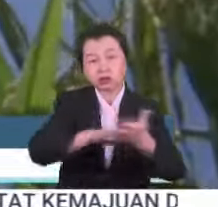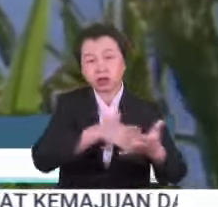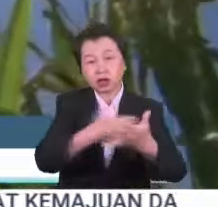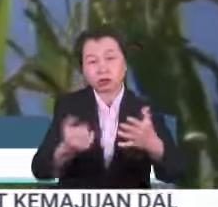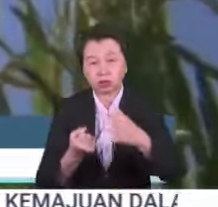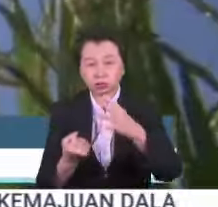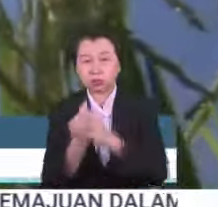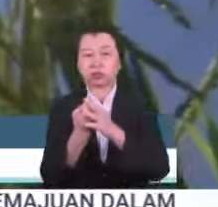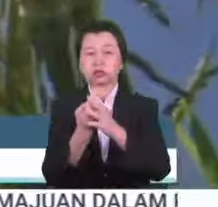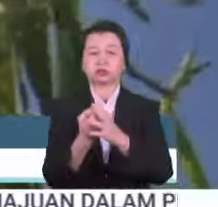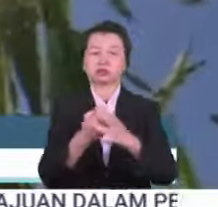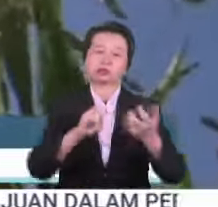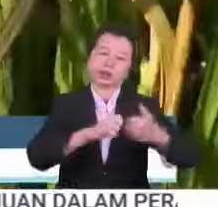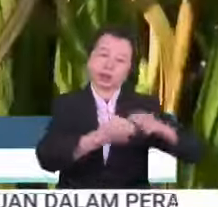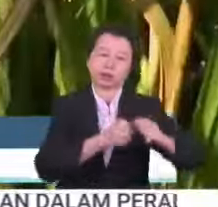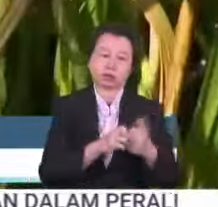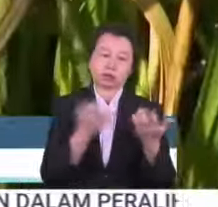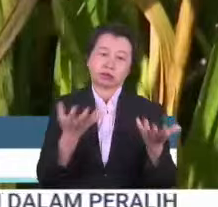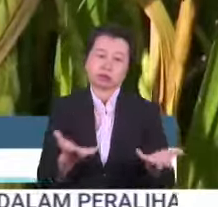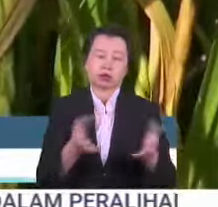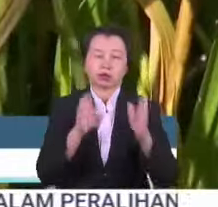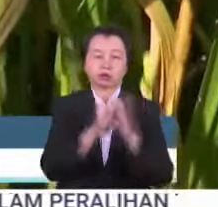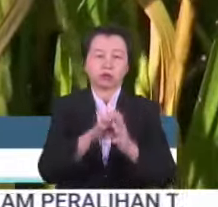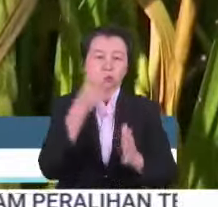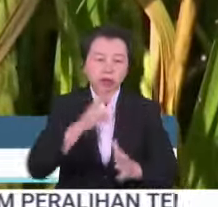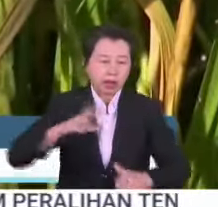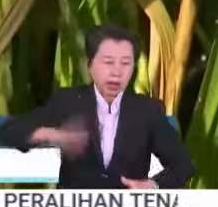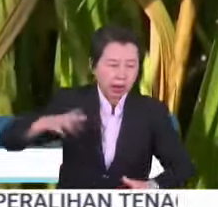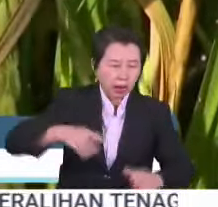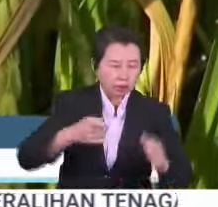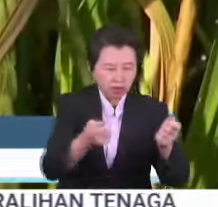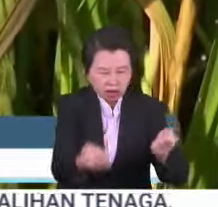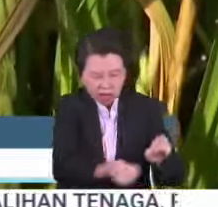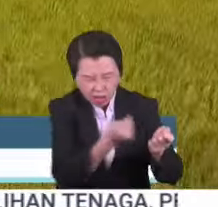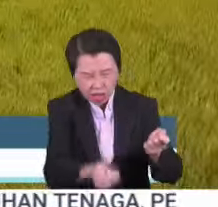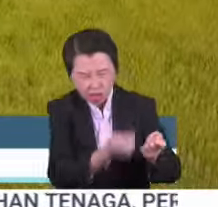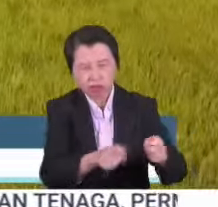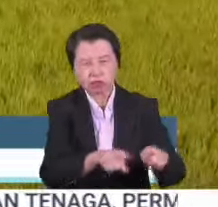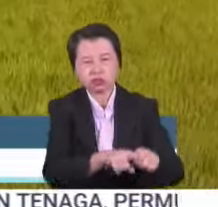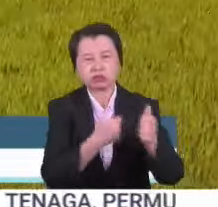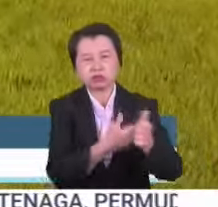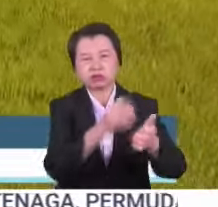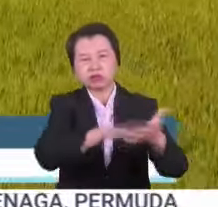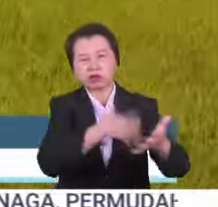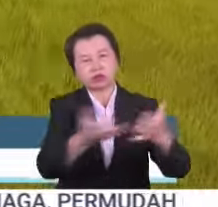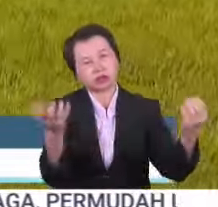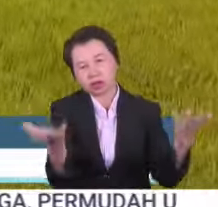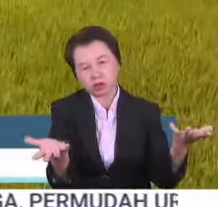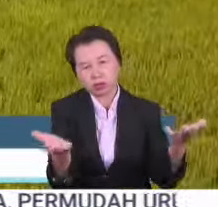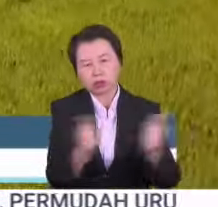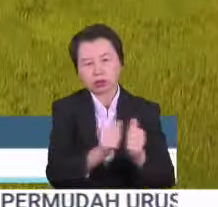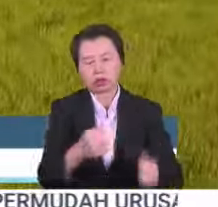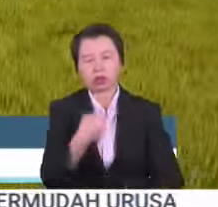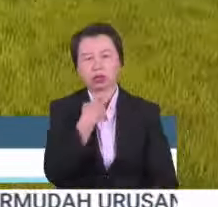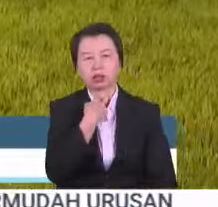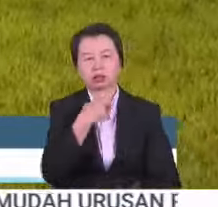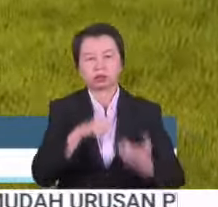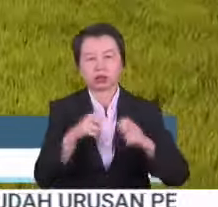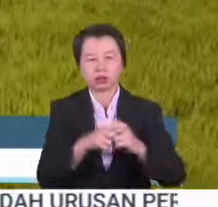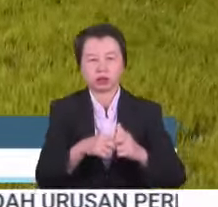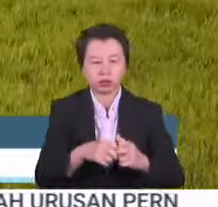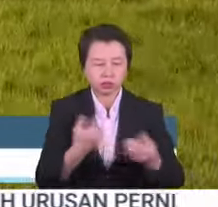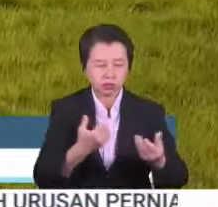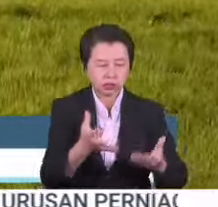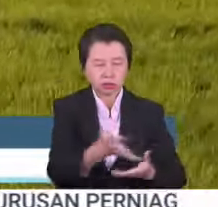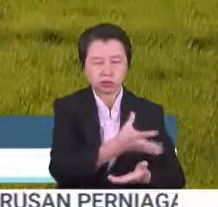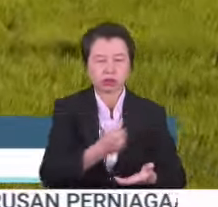menimbulkan pelbagai implikasi antaranya padi lambat dituai seperti yang dijadualkan sekaligus memberi kesan terhadap hasil